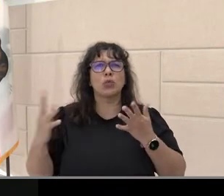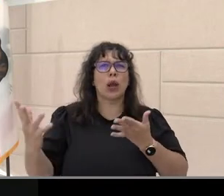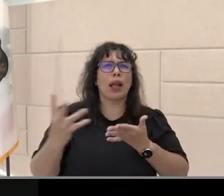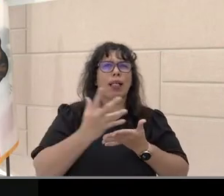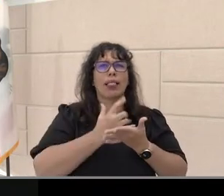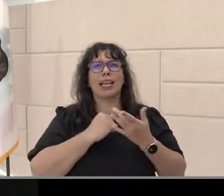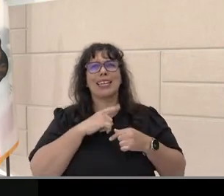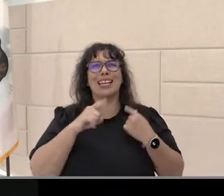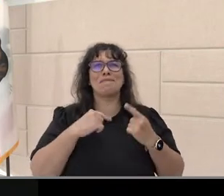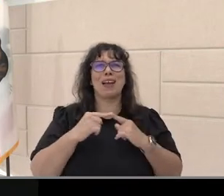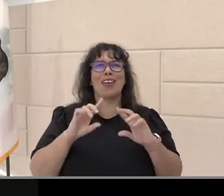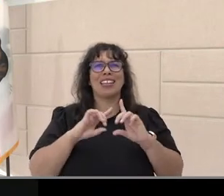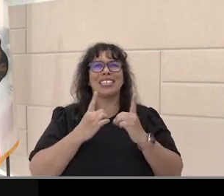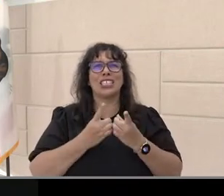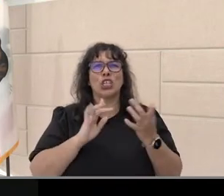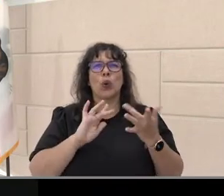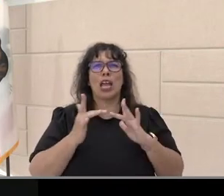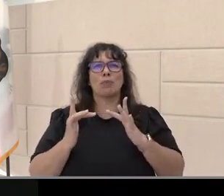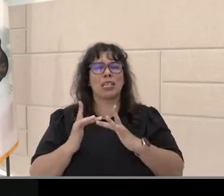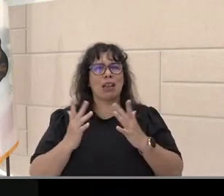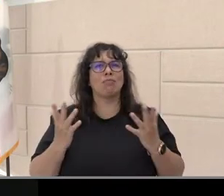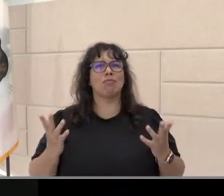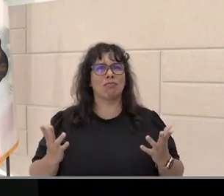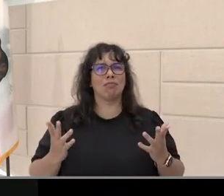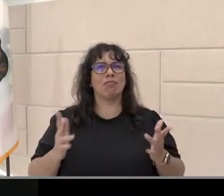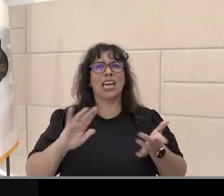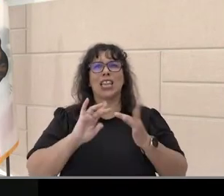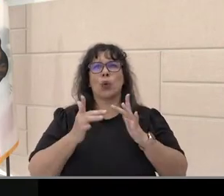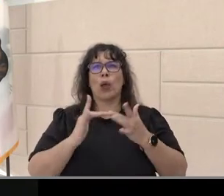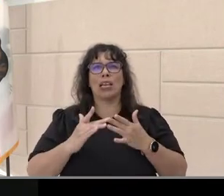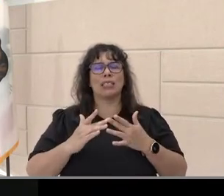បានទទួលព័ត៌មានចំនួន100យើង